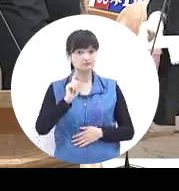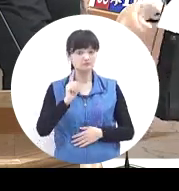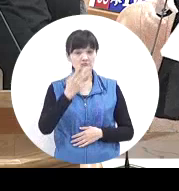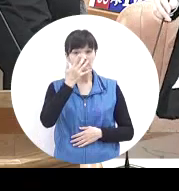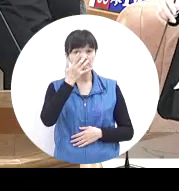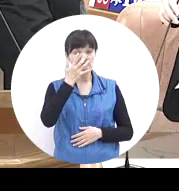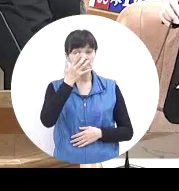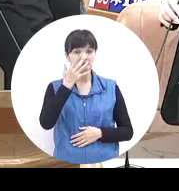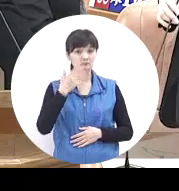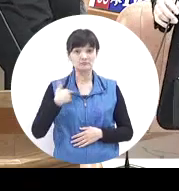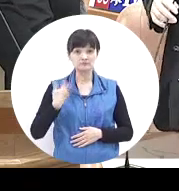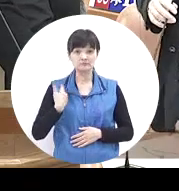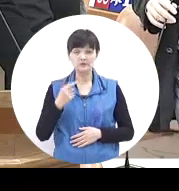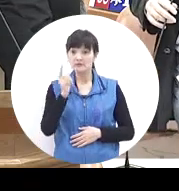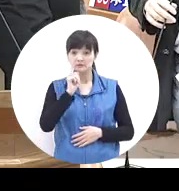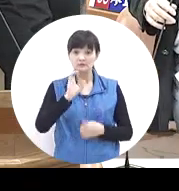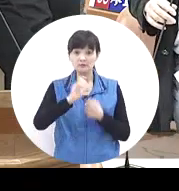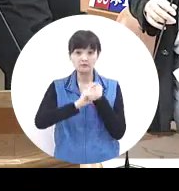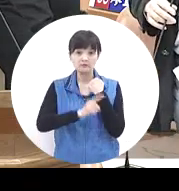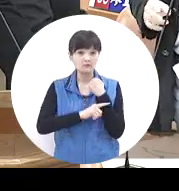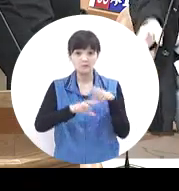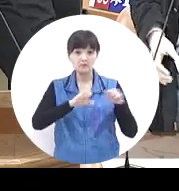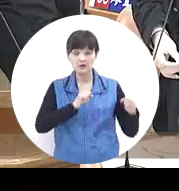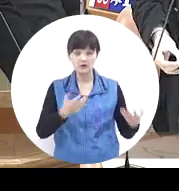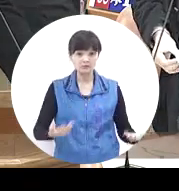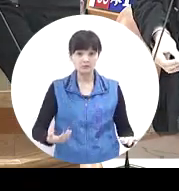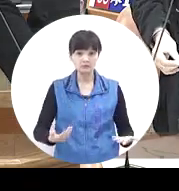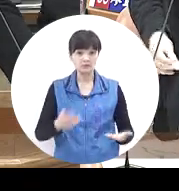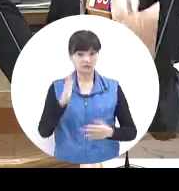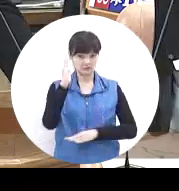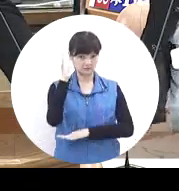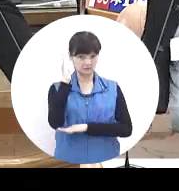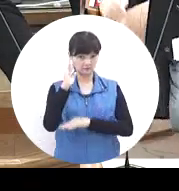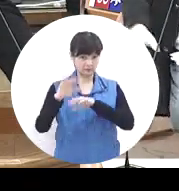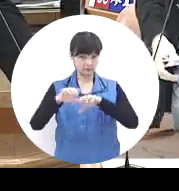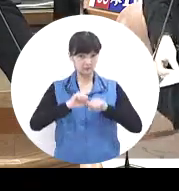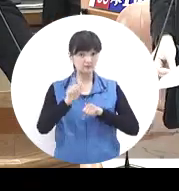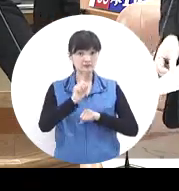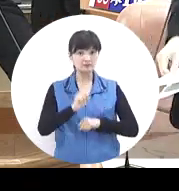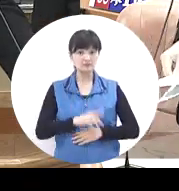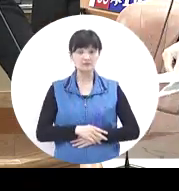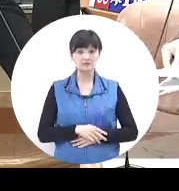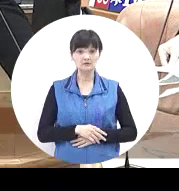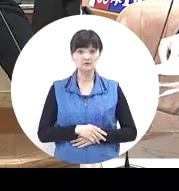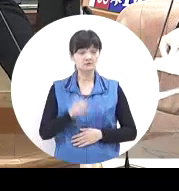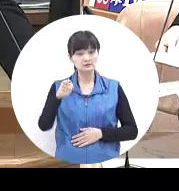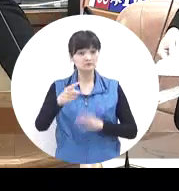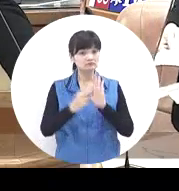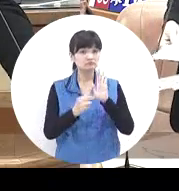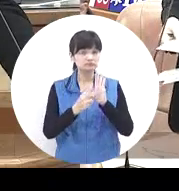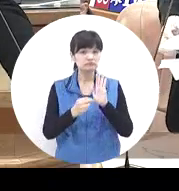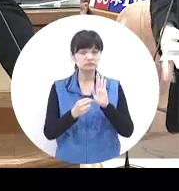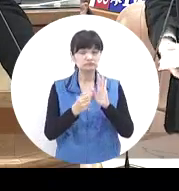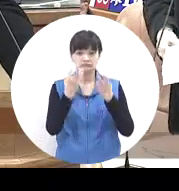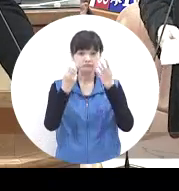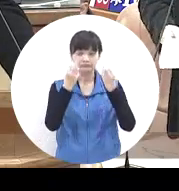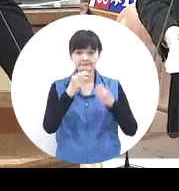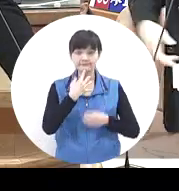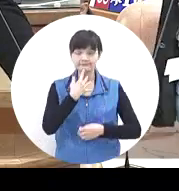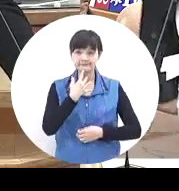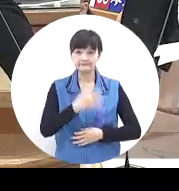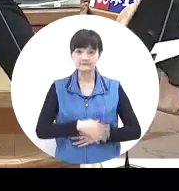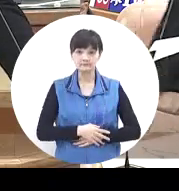听过政府抢。 什么叫用什么方式抢？ 政府用什么方式？怎么政府可以用抢这两个字呢？ 政府用什么方式抢？ 政府怎么用抢这两个字